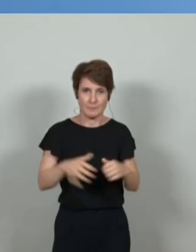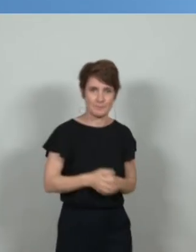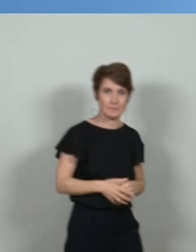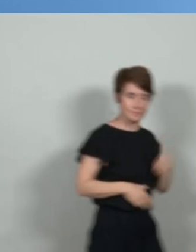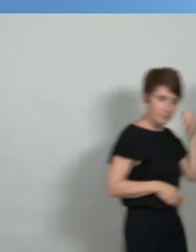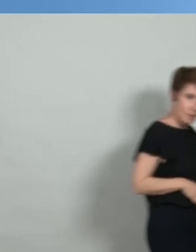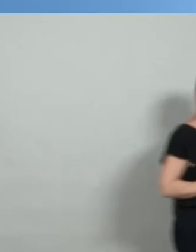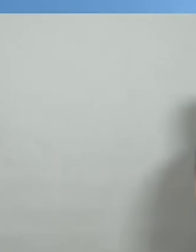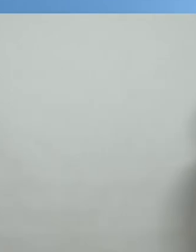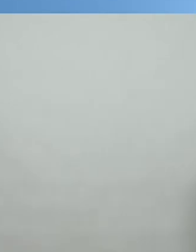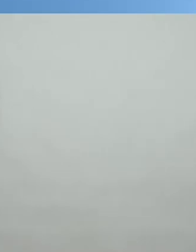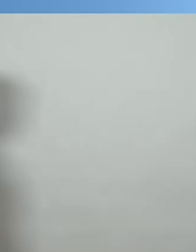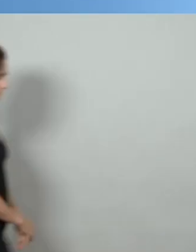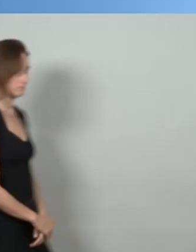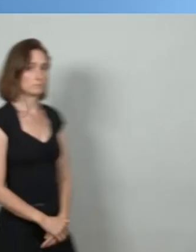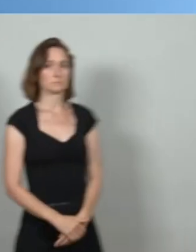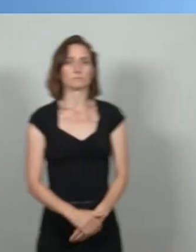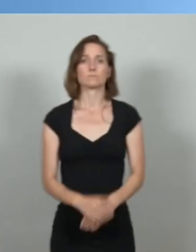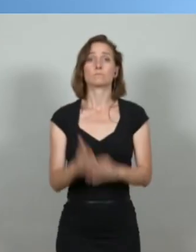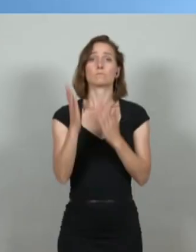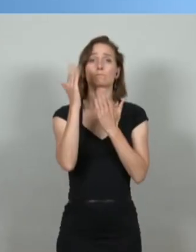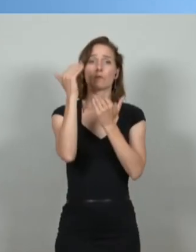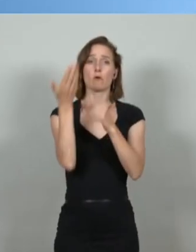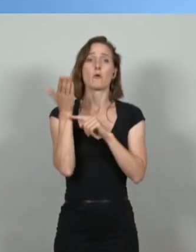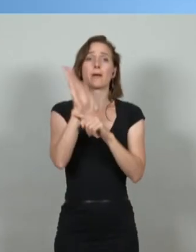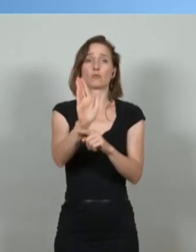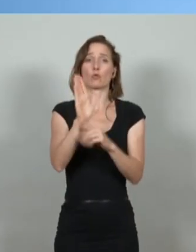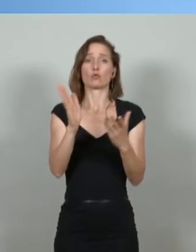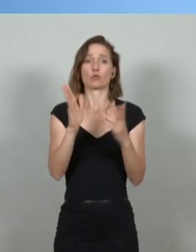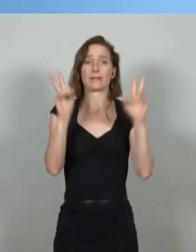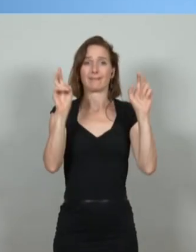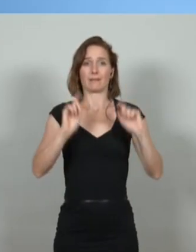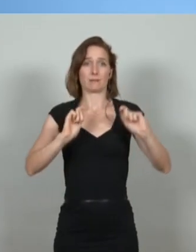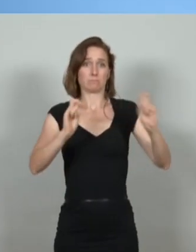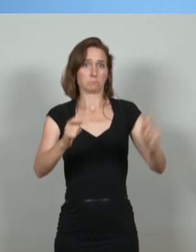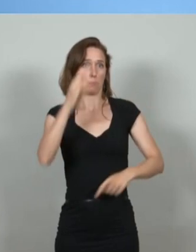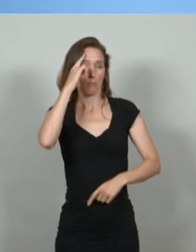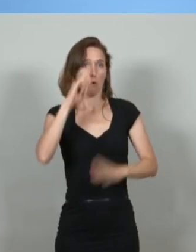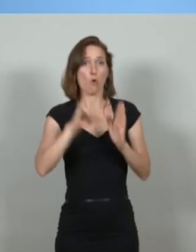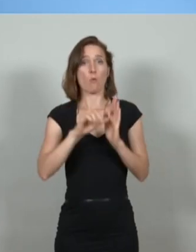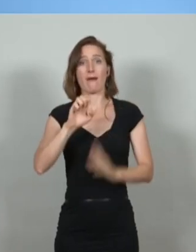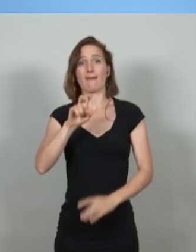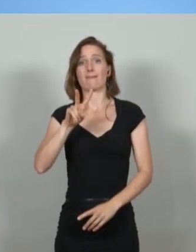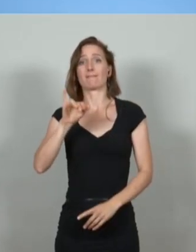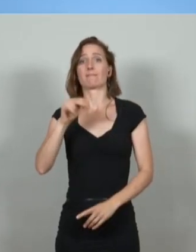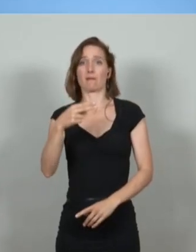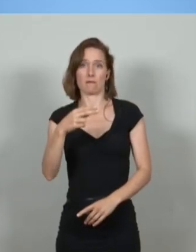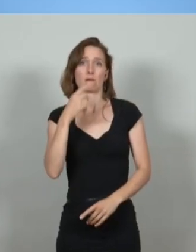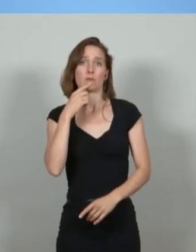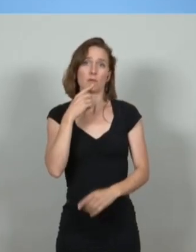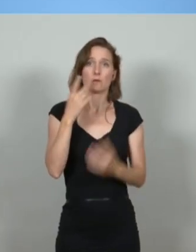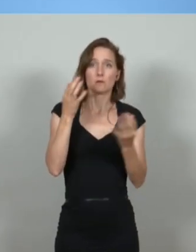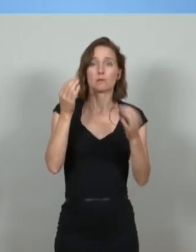de vous présenter s'intitule en faveur du noyevin condition animale et climat pour la suppression des publicités pratiquant la promotion des produits